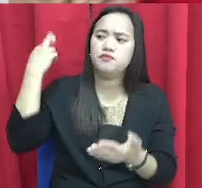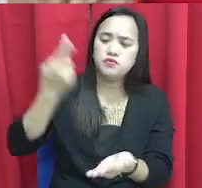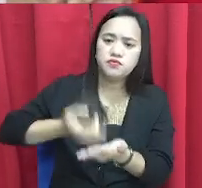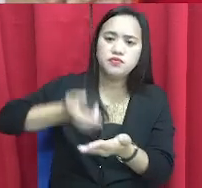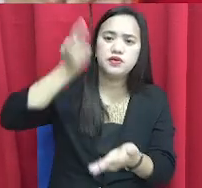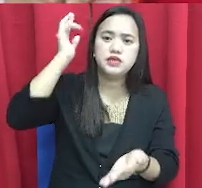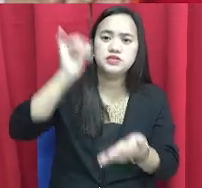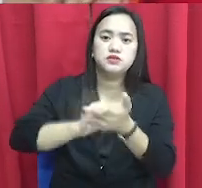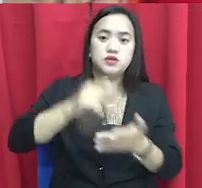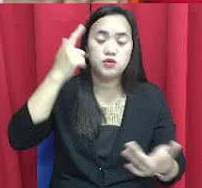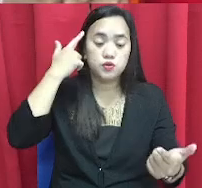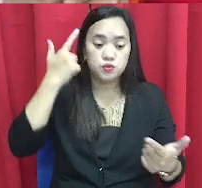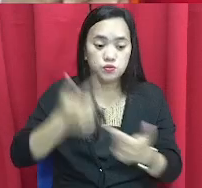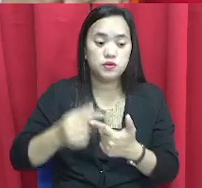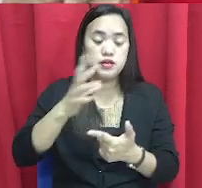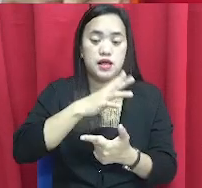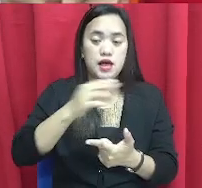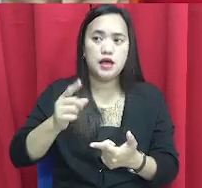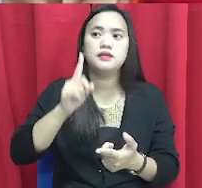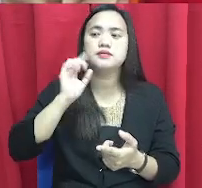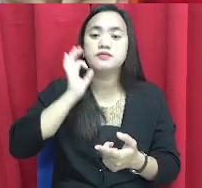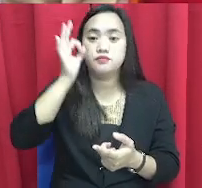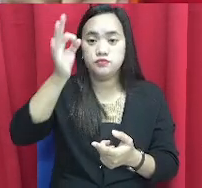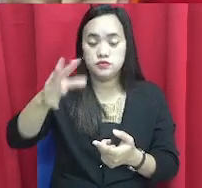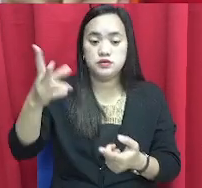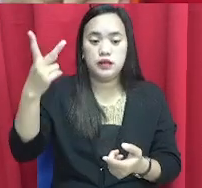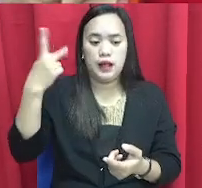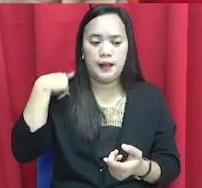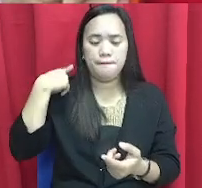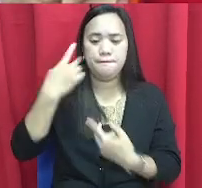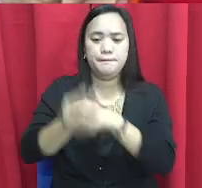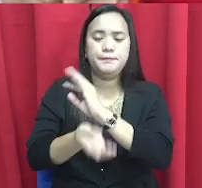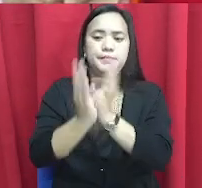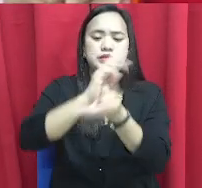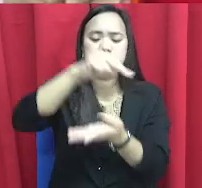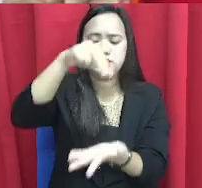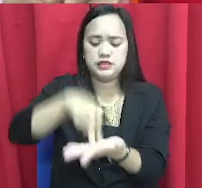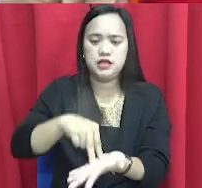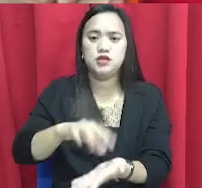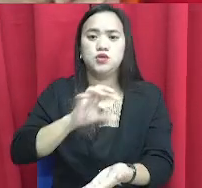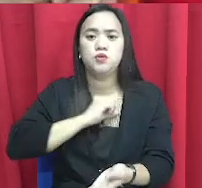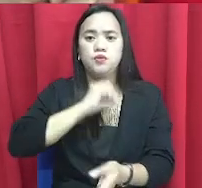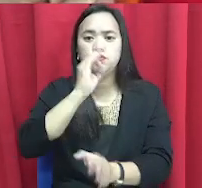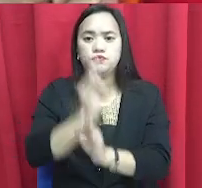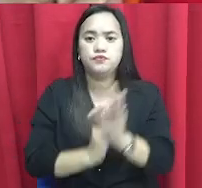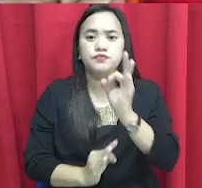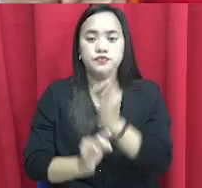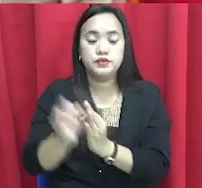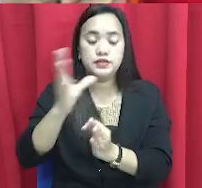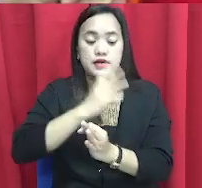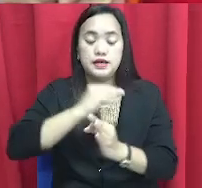araw ay makaya nilang tumayo sa sarili nilang paa at magagawa na R nilang mag-estorya